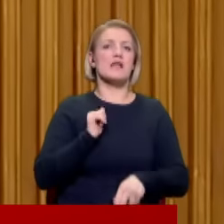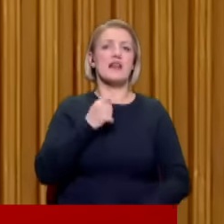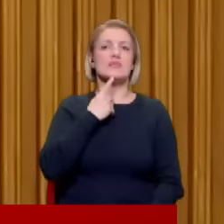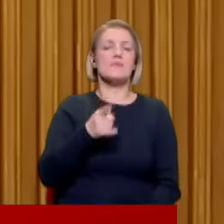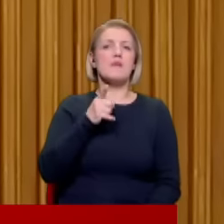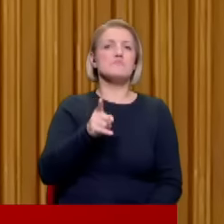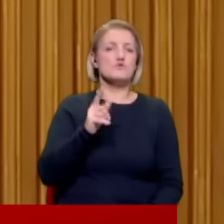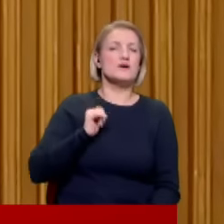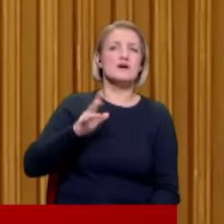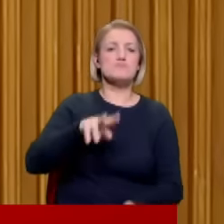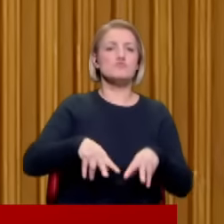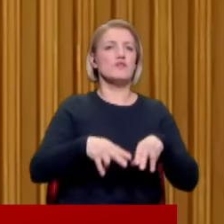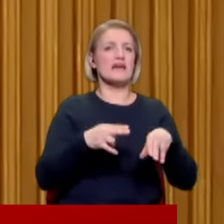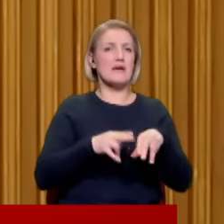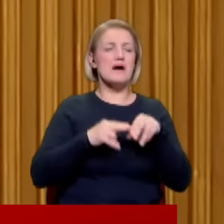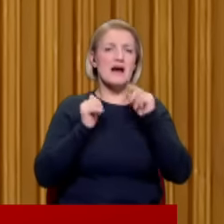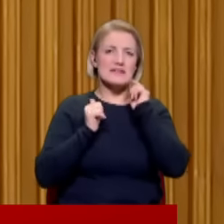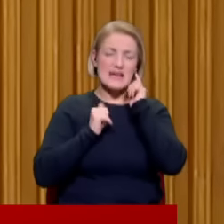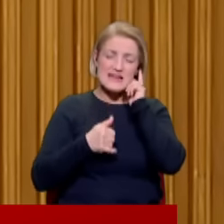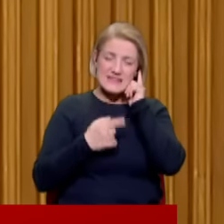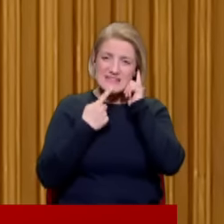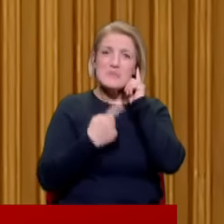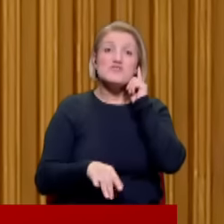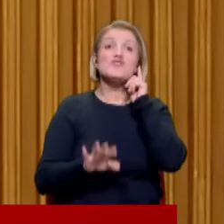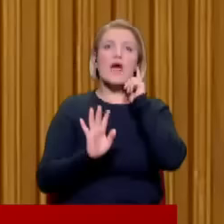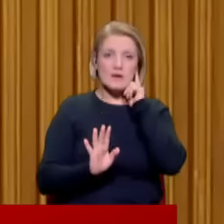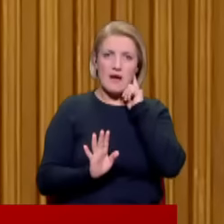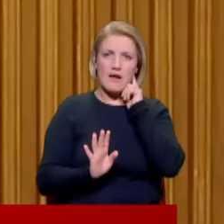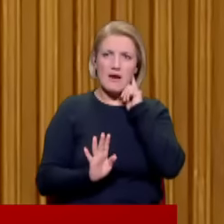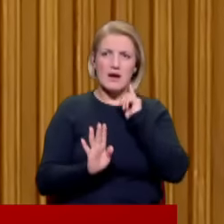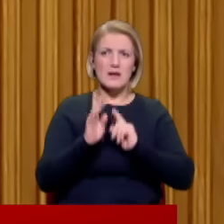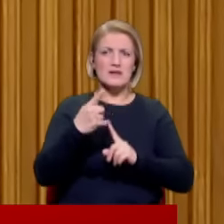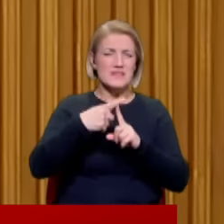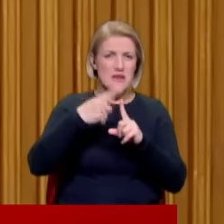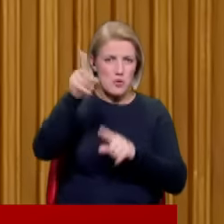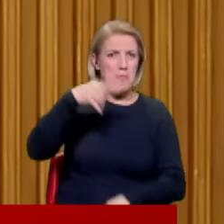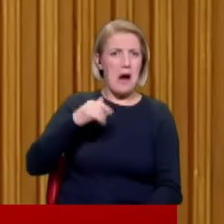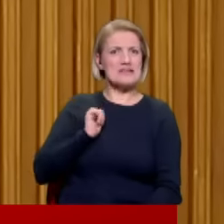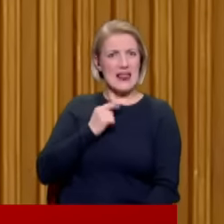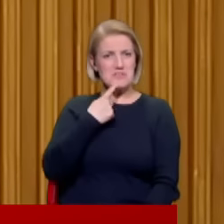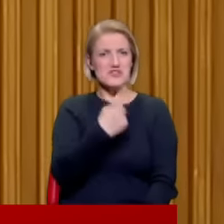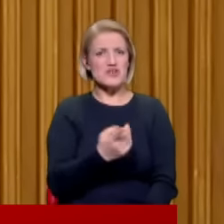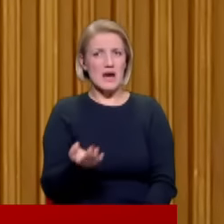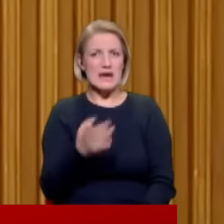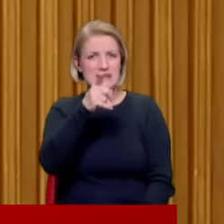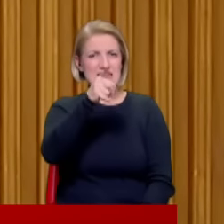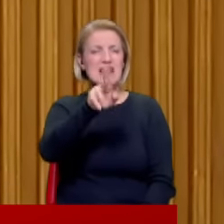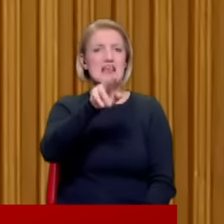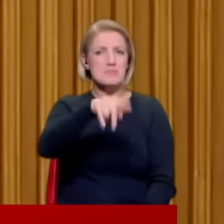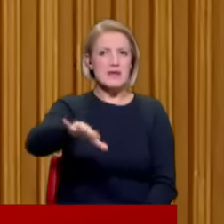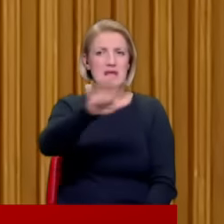Bu teğmenler Mustafa Kemal'in askerleriyiz demeyecek de Trikopis'in askerleri mi izleyecekti? Sizin